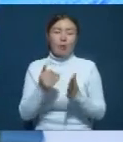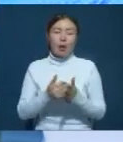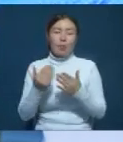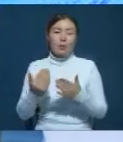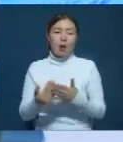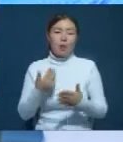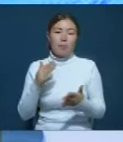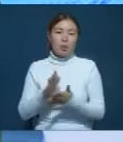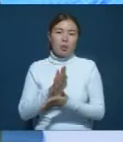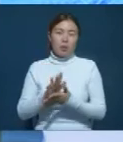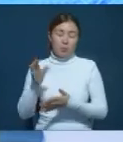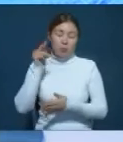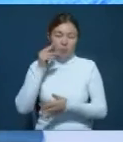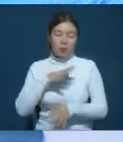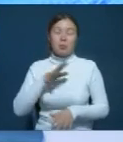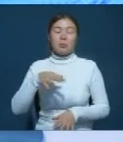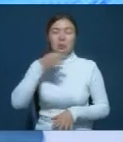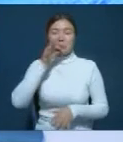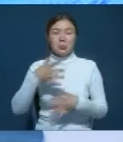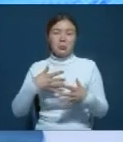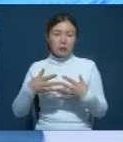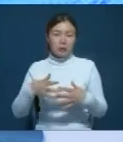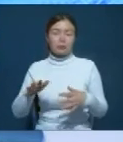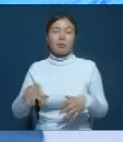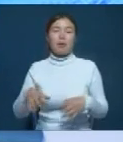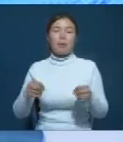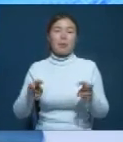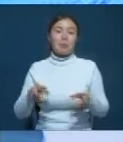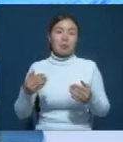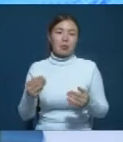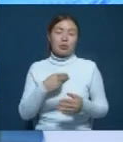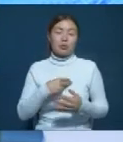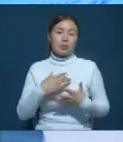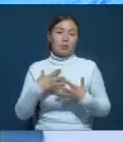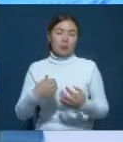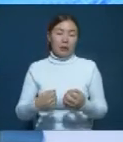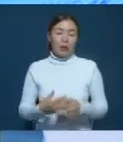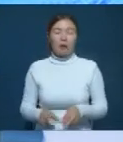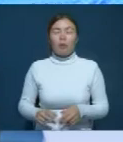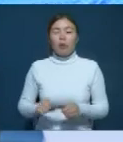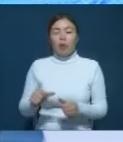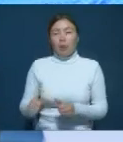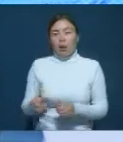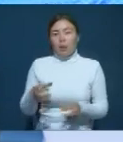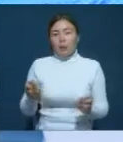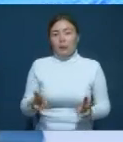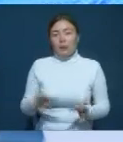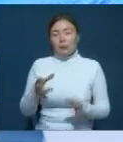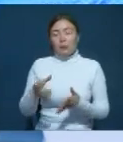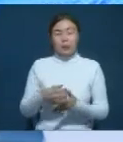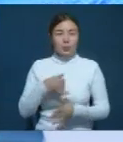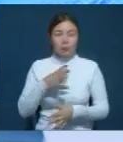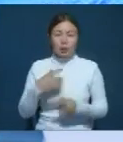алдымен тегін білім алды. Кейін тәжірибеден өткен сол мамандық бойынша жұмысқа орналасты. Бұдан бөлек белгілі бір салада жұмыс